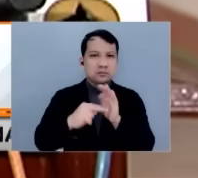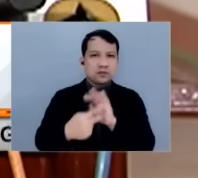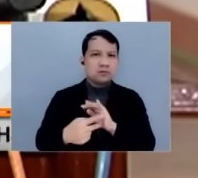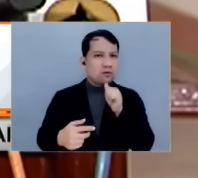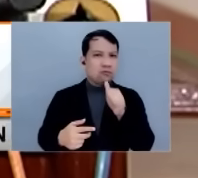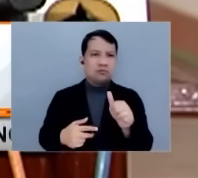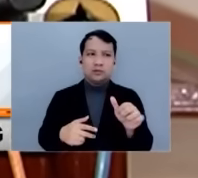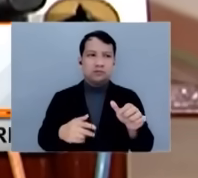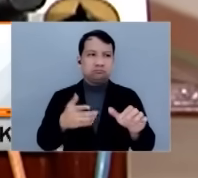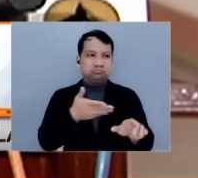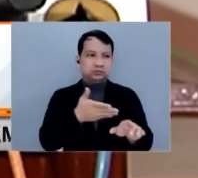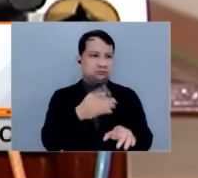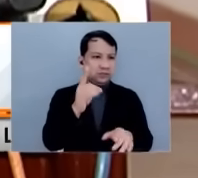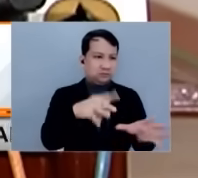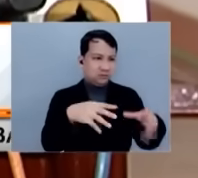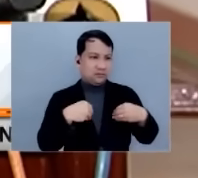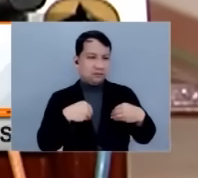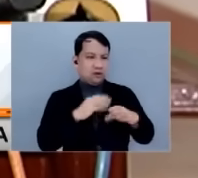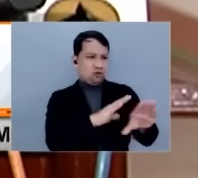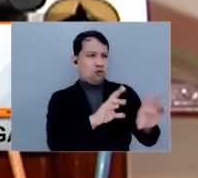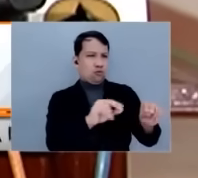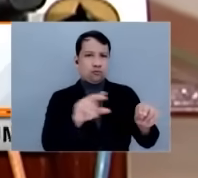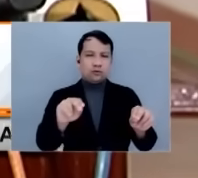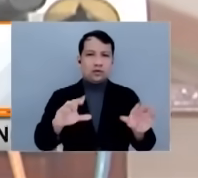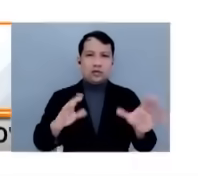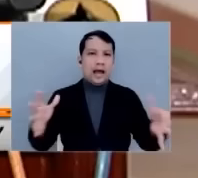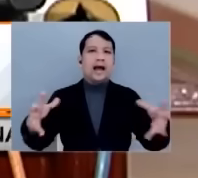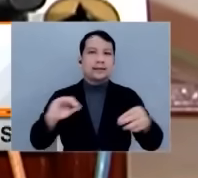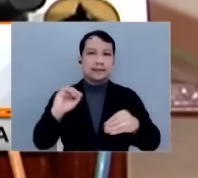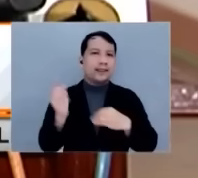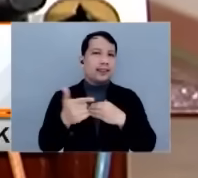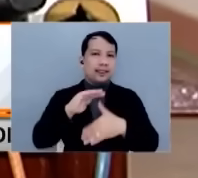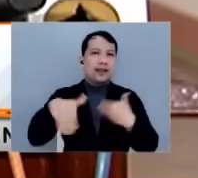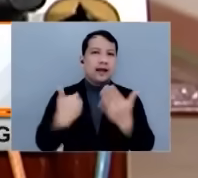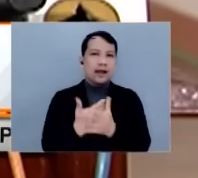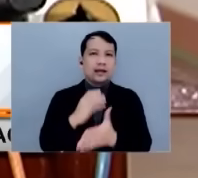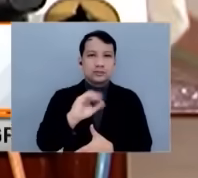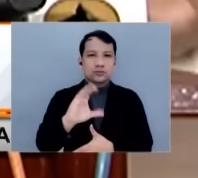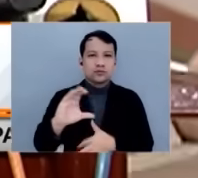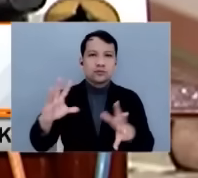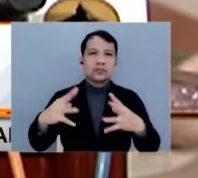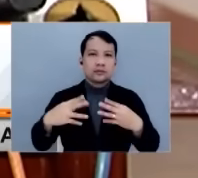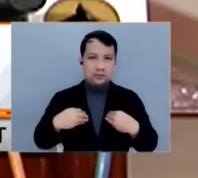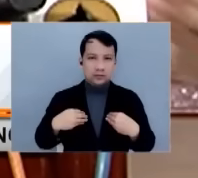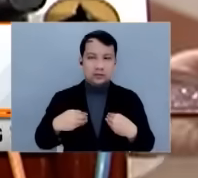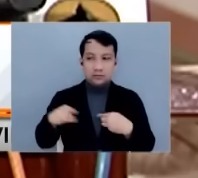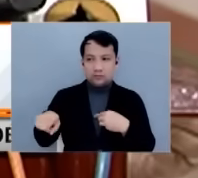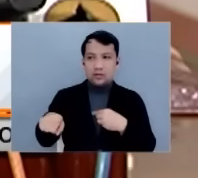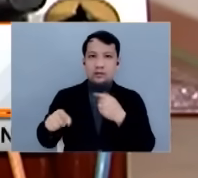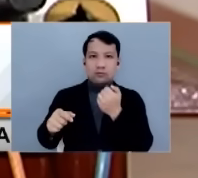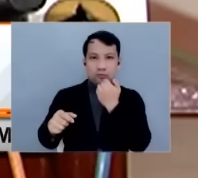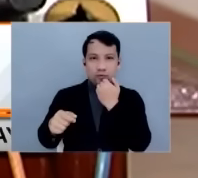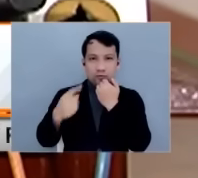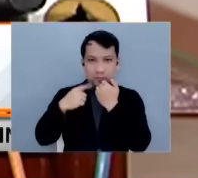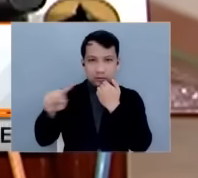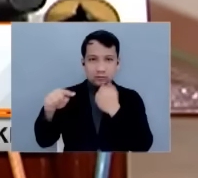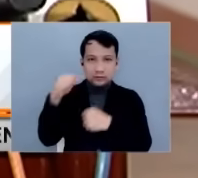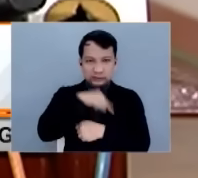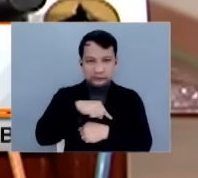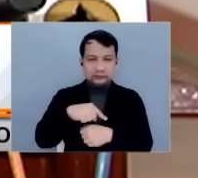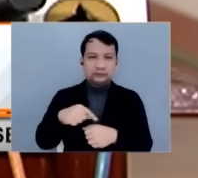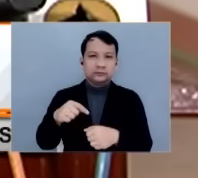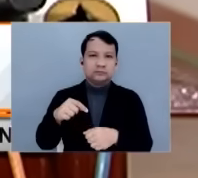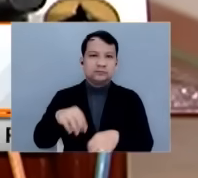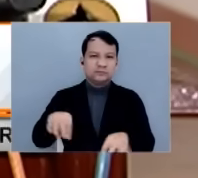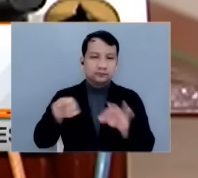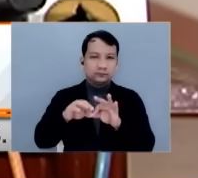karapatan na tumanggi sa pina-file na certificates of candidacy. Kahit pa nga maaaring mali ang deklarasyon o nagsisinungaling, maliban na lang kung